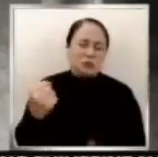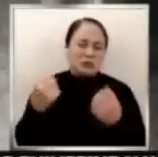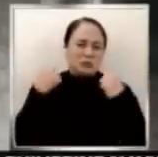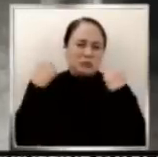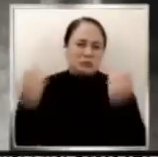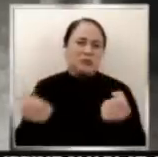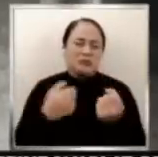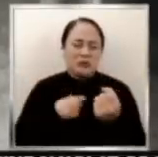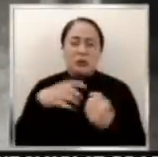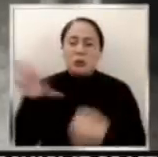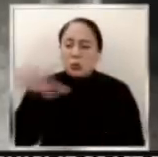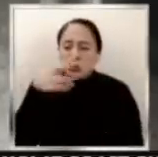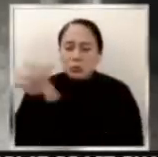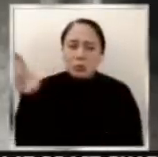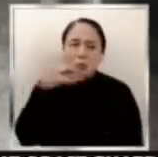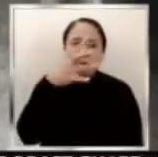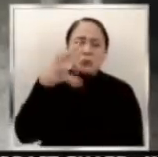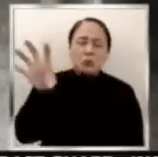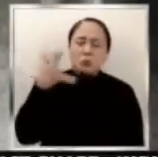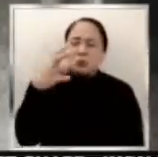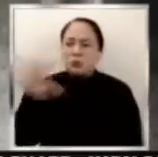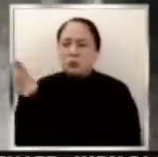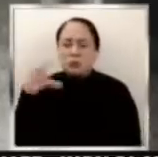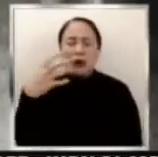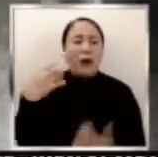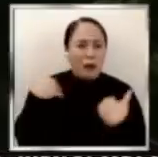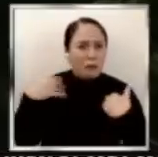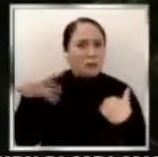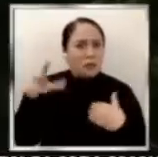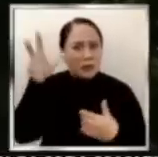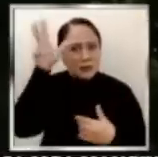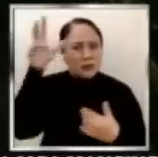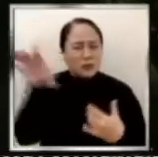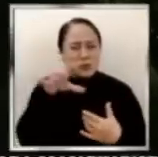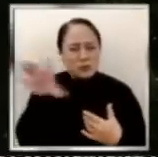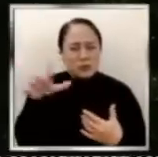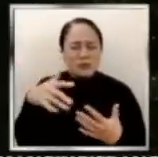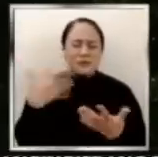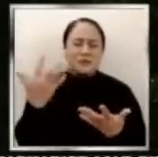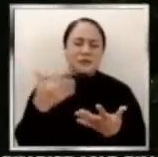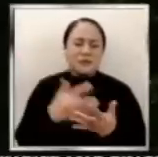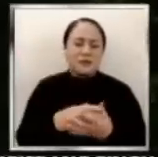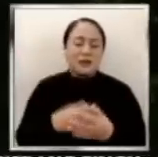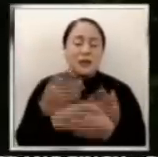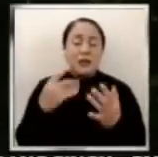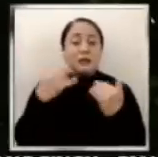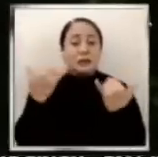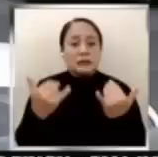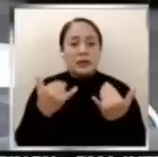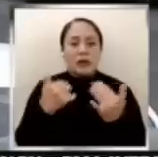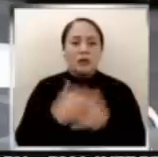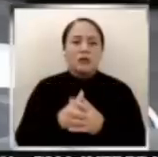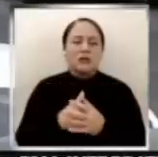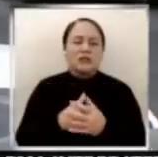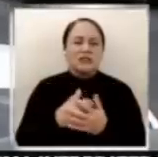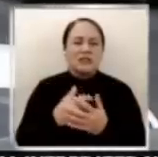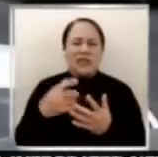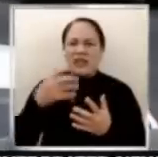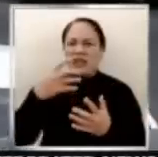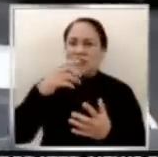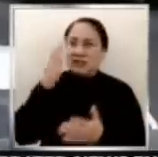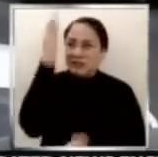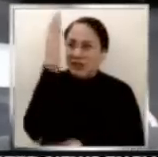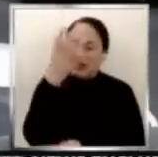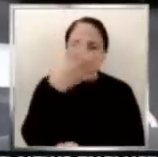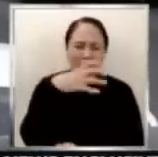para hindi siya medyo makansila, medyo malamigan. Ngayon ay sa bandang tanghali, napakainit hanggang